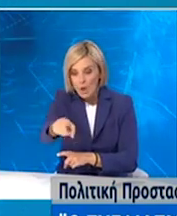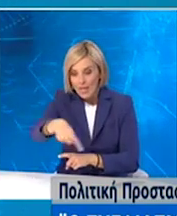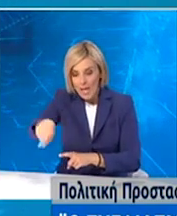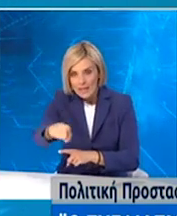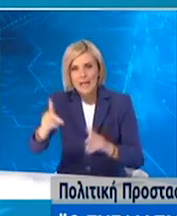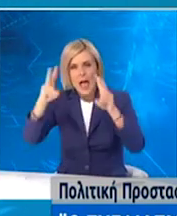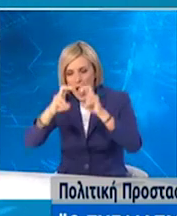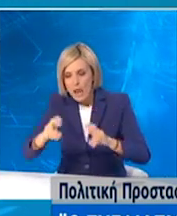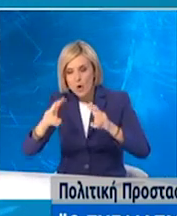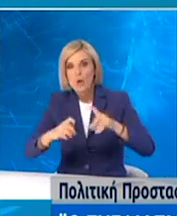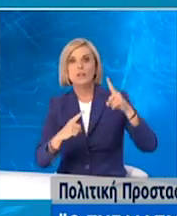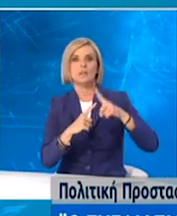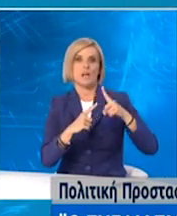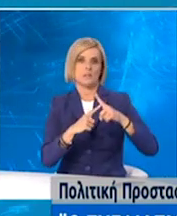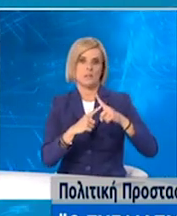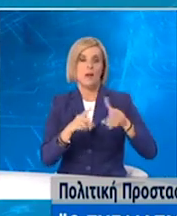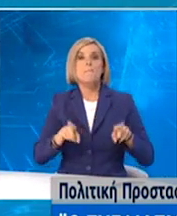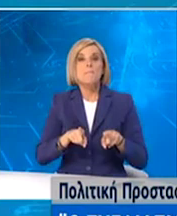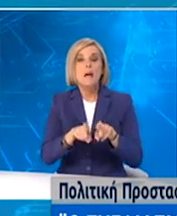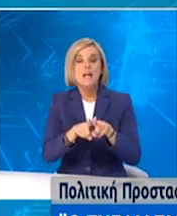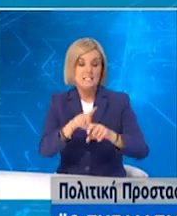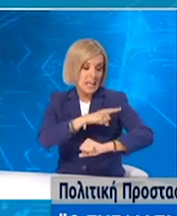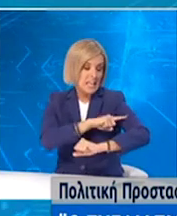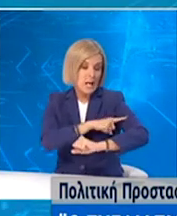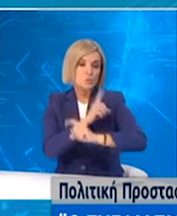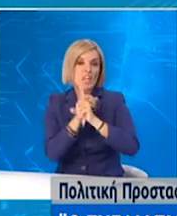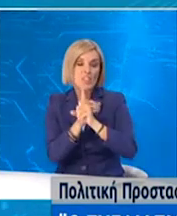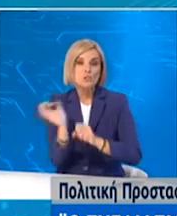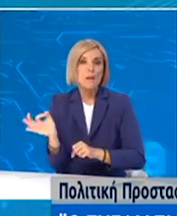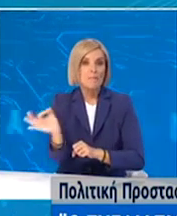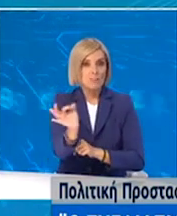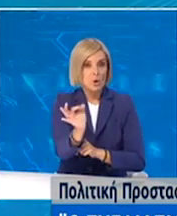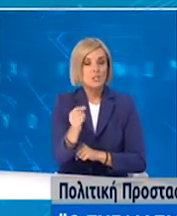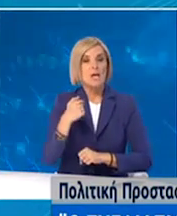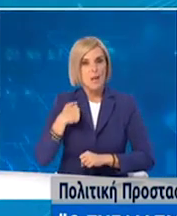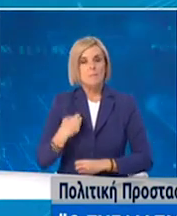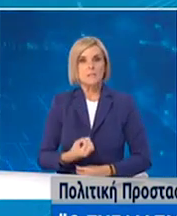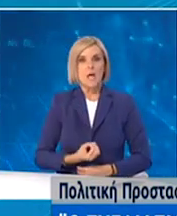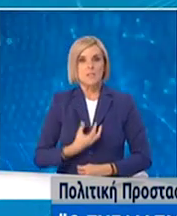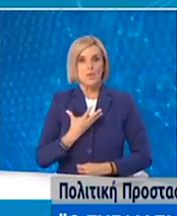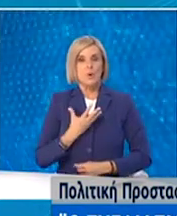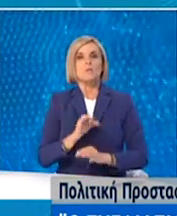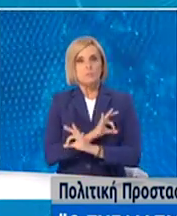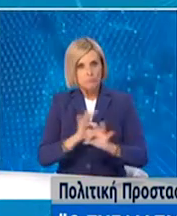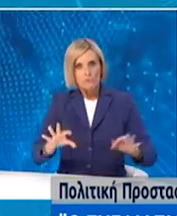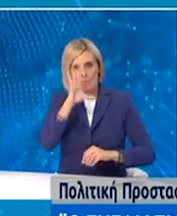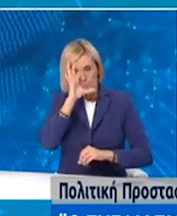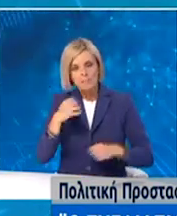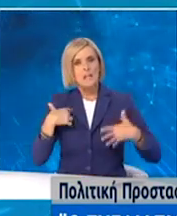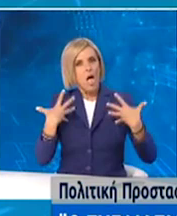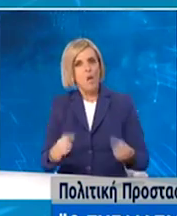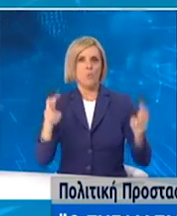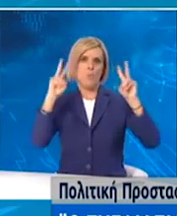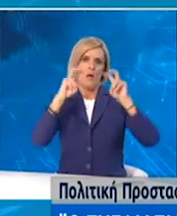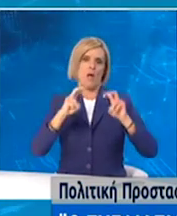καθημερινή, βασίζεται σε επιστημονικά κριτήρια και αν μη τι άλλο αισθανόμαστε ότι και τον έλεγχο έχουμε, χωρίς αυτό να σημαίνει ότι πρέπει να